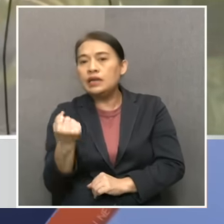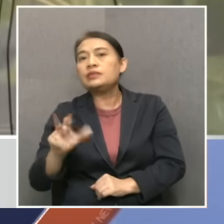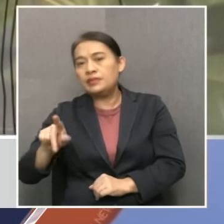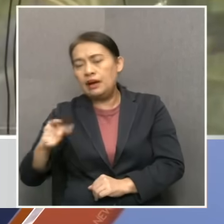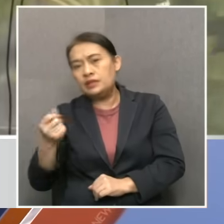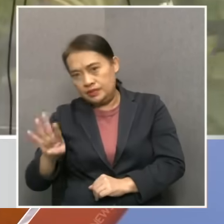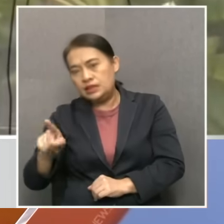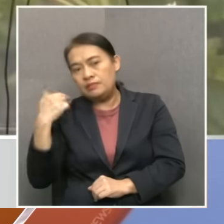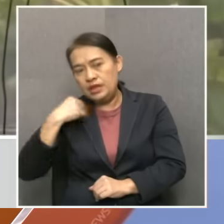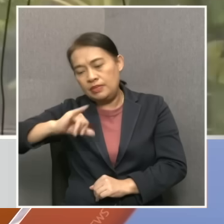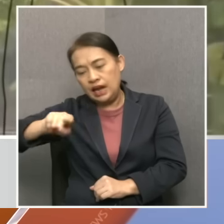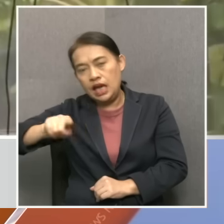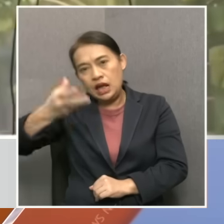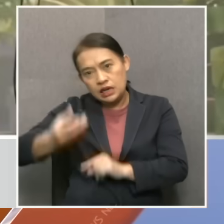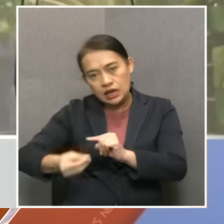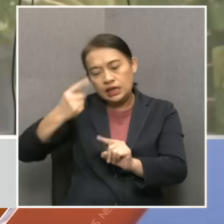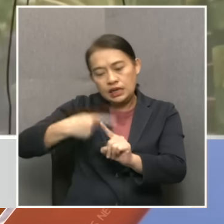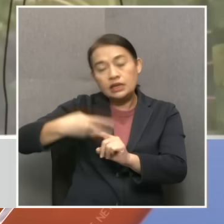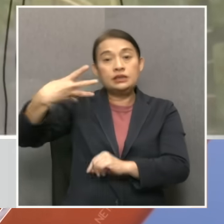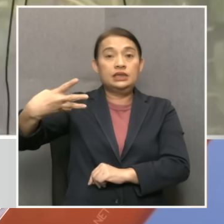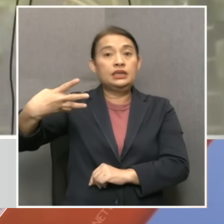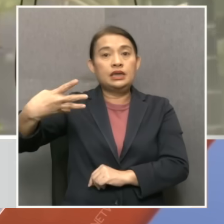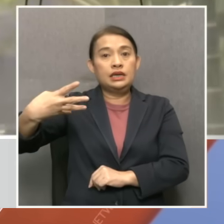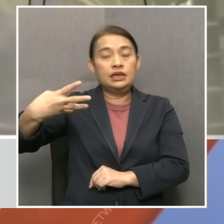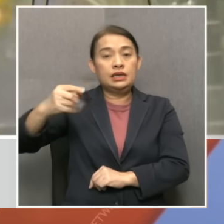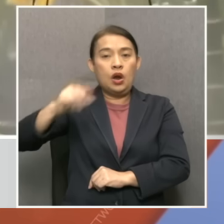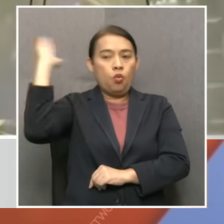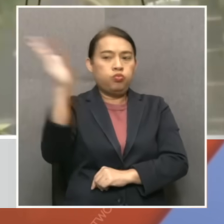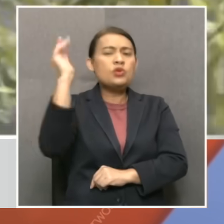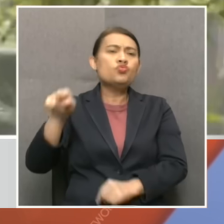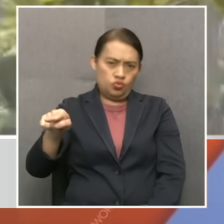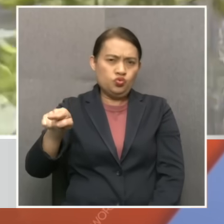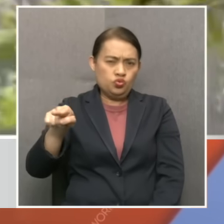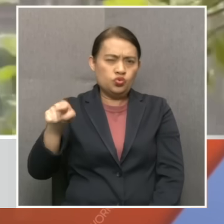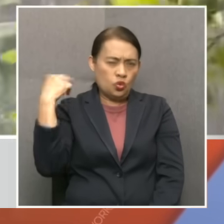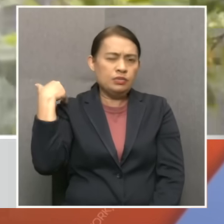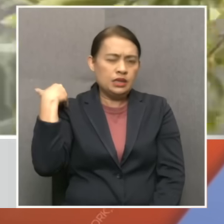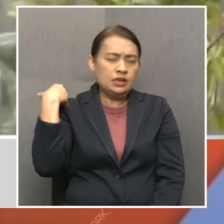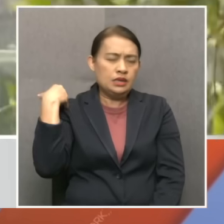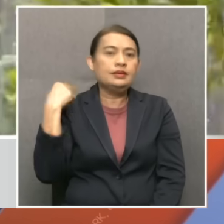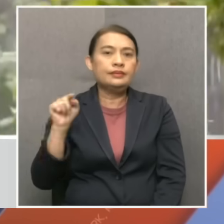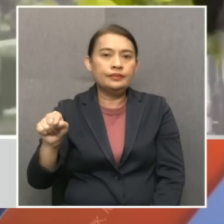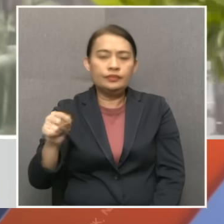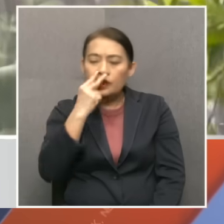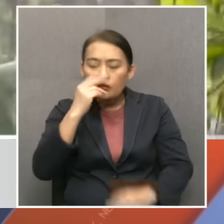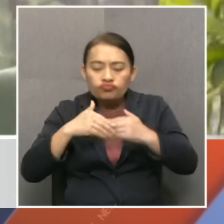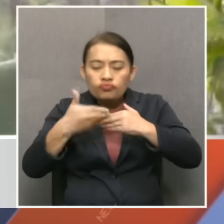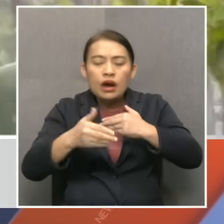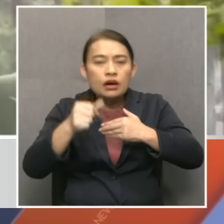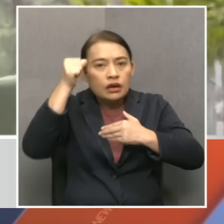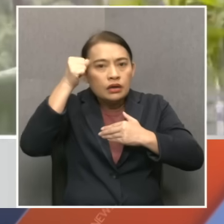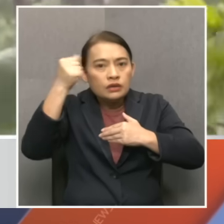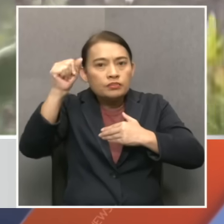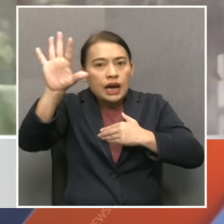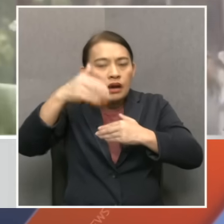ครับเพราะฉะนั้นเหลือเวลาแค่4เดือนเนี่ยก็จะกล่าวว่าพายุยังคงเกิดอยู่นะครับเราดูการคาดการณ์ไปข้างหน้าเนี่ยครับ15วันล่วงหน้าจะ